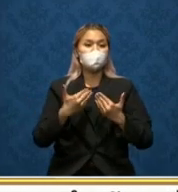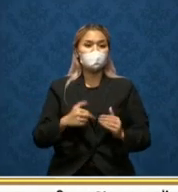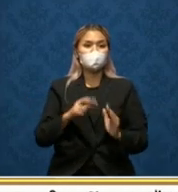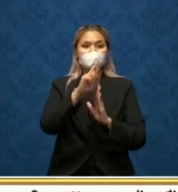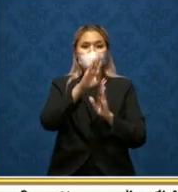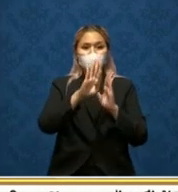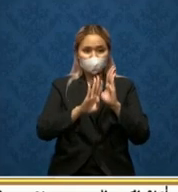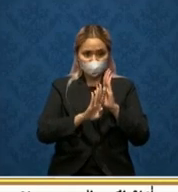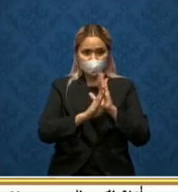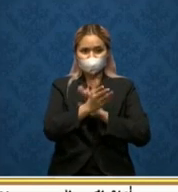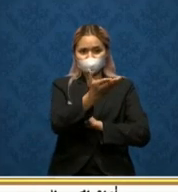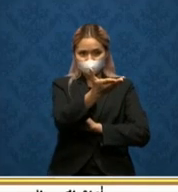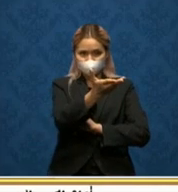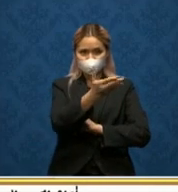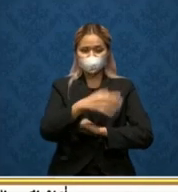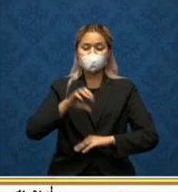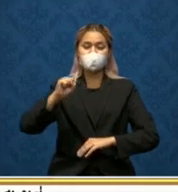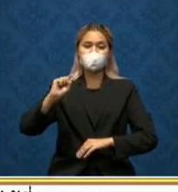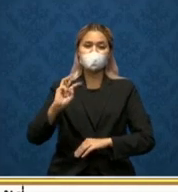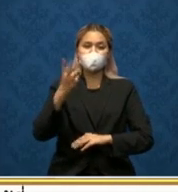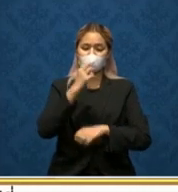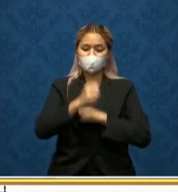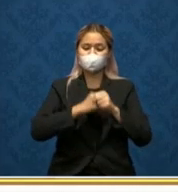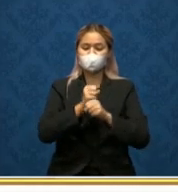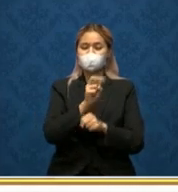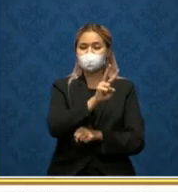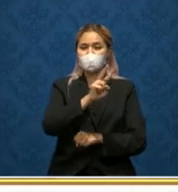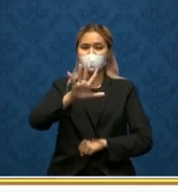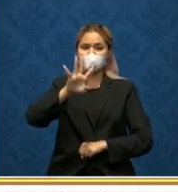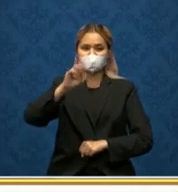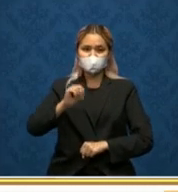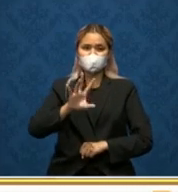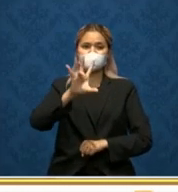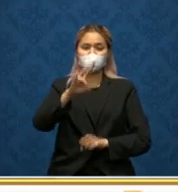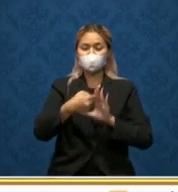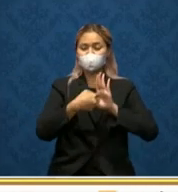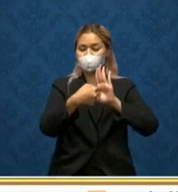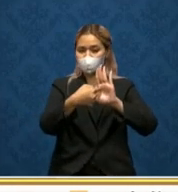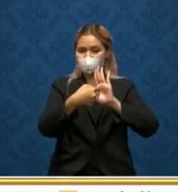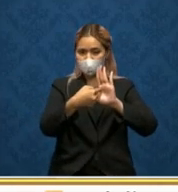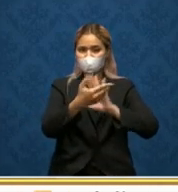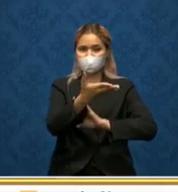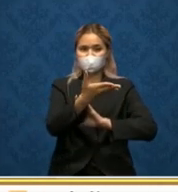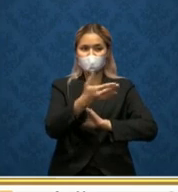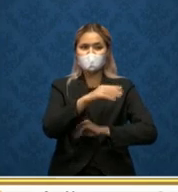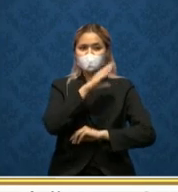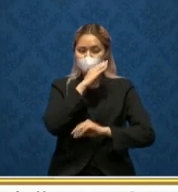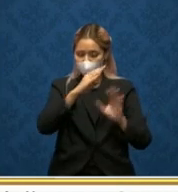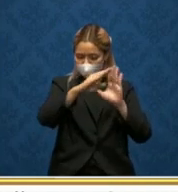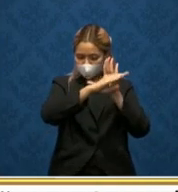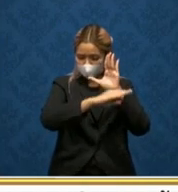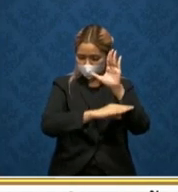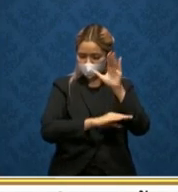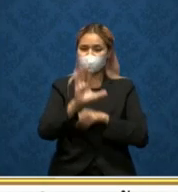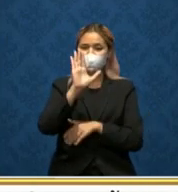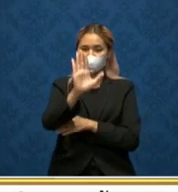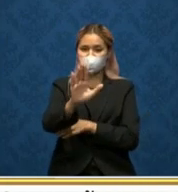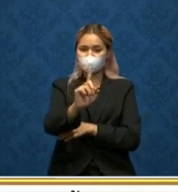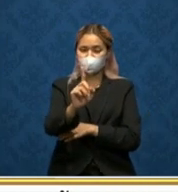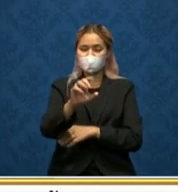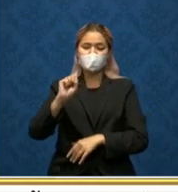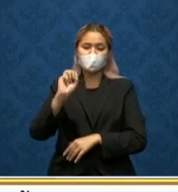ว่าด้วยสวัสดิการข้าราชการปี 47ครับตัวอย่างของข้อห้ามที่จะไม่เป็นไม่เข้าหลักการของ